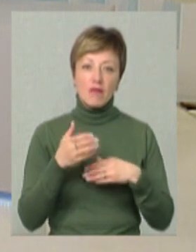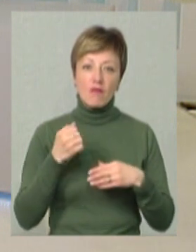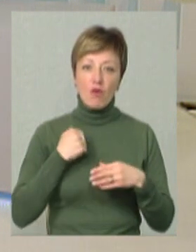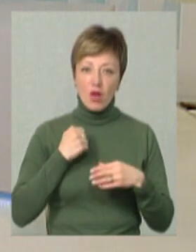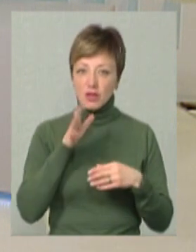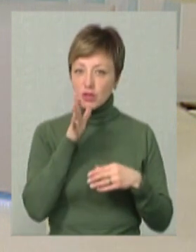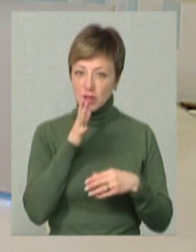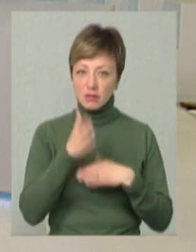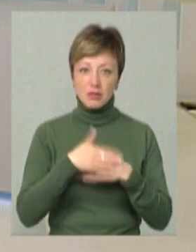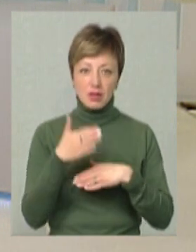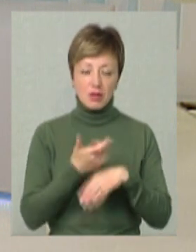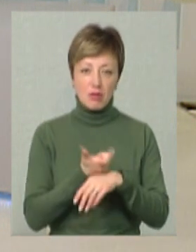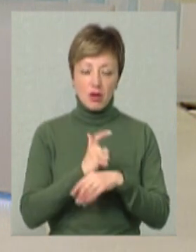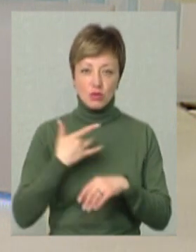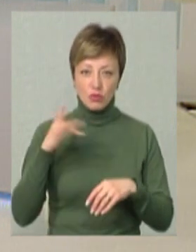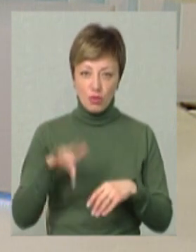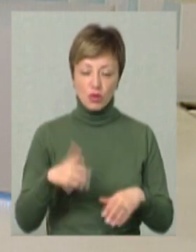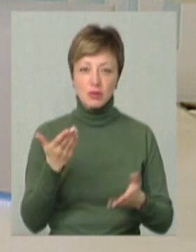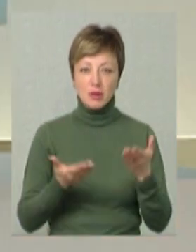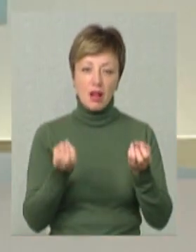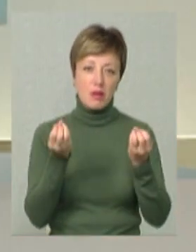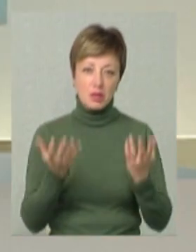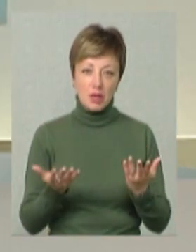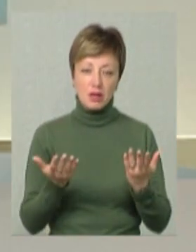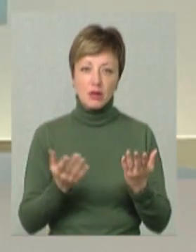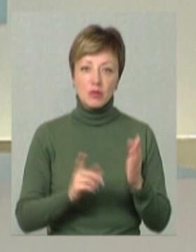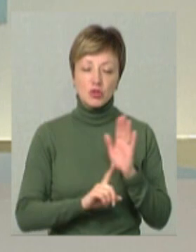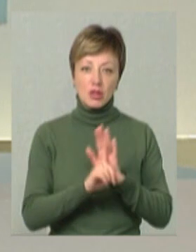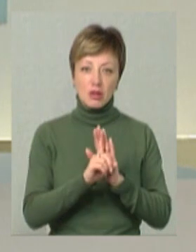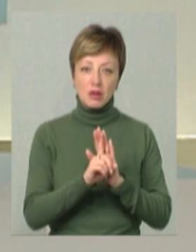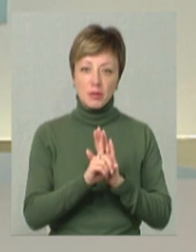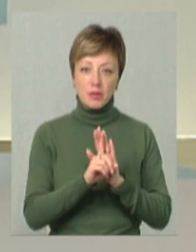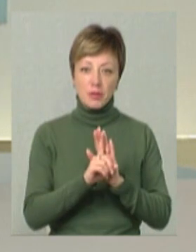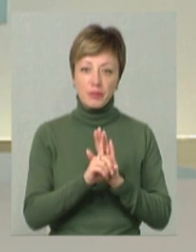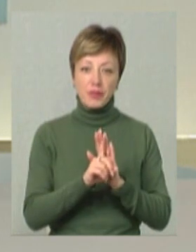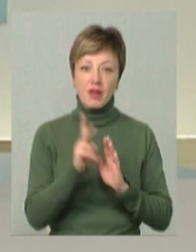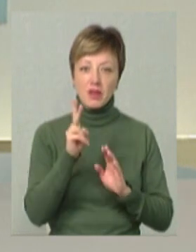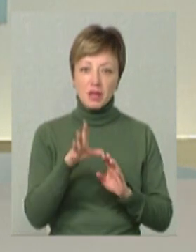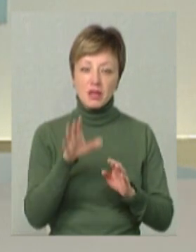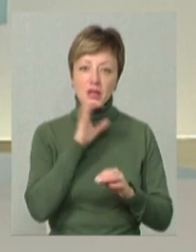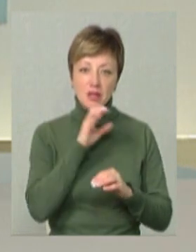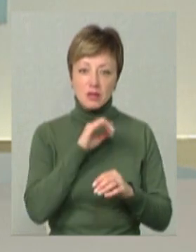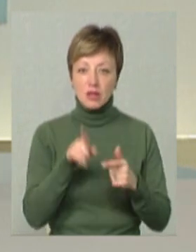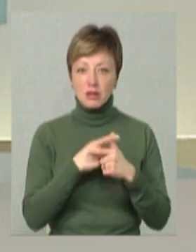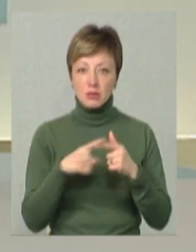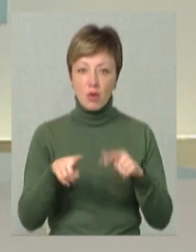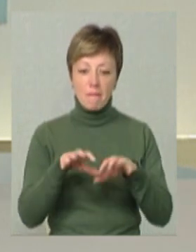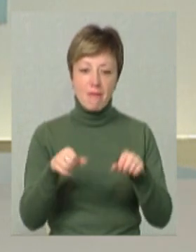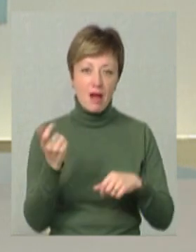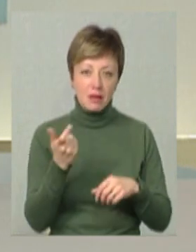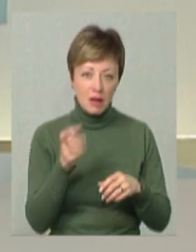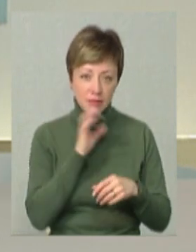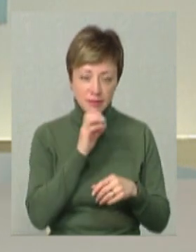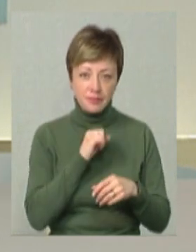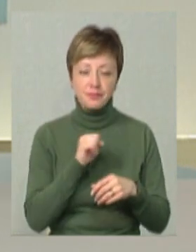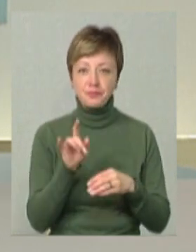набагато суворіше, ніж раніше. Навіть якщо брати елементарні, починаючи від елементарних квартирних крадіжок чи крадіжок майна,